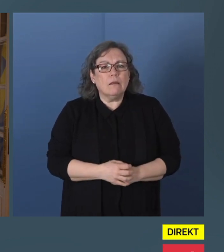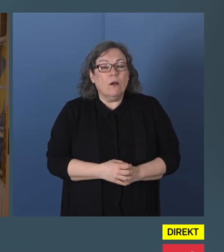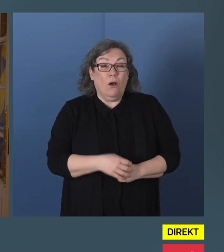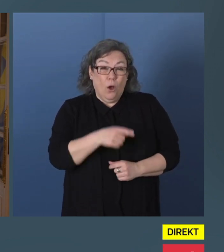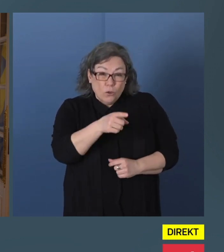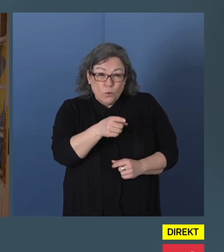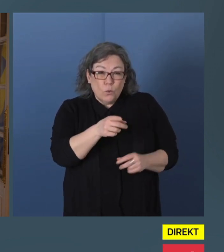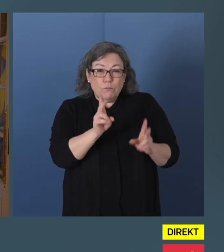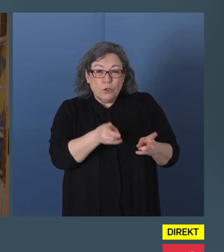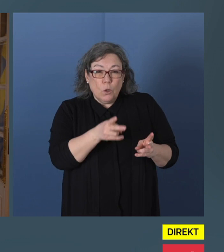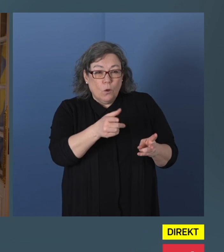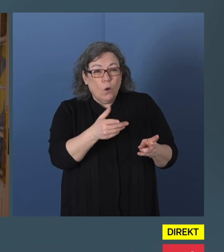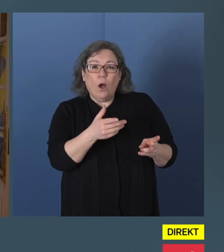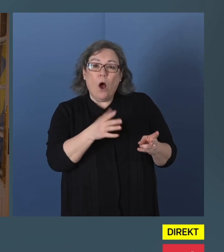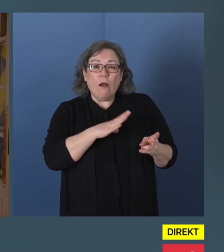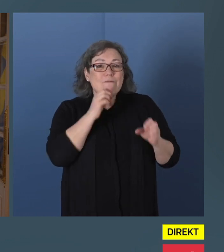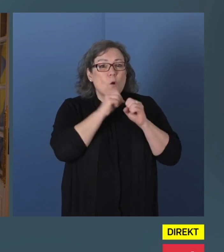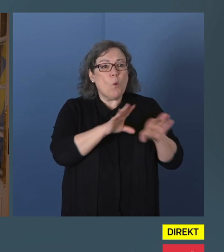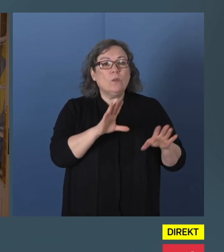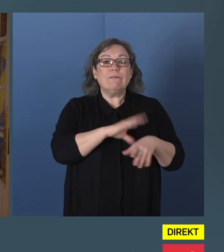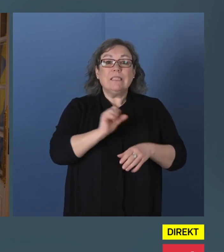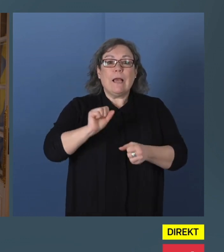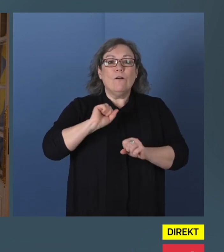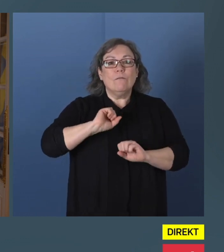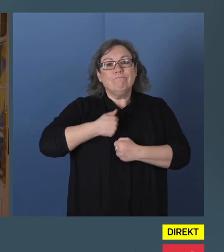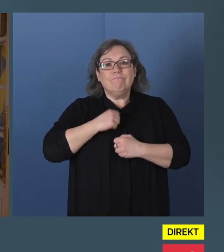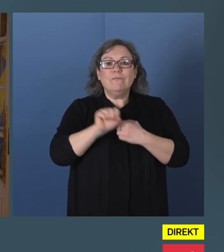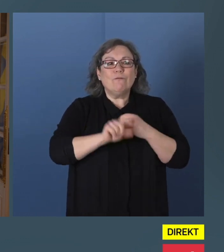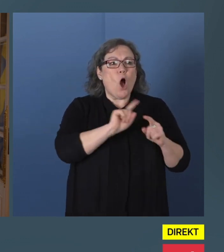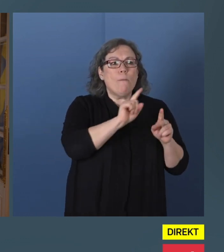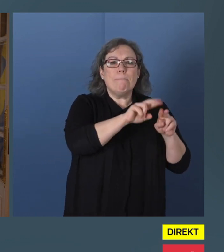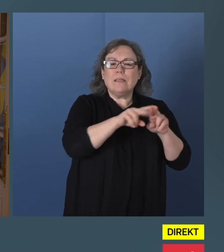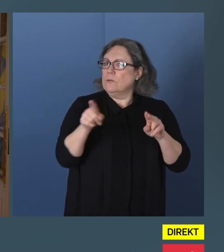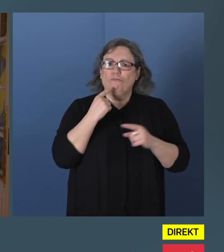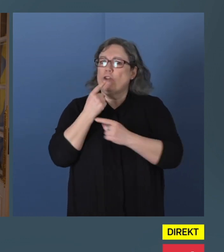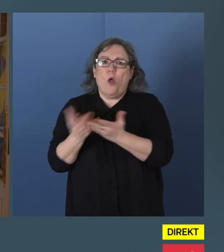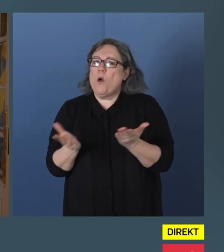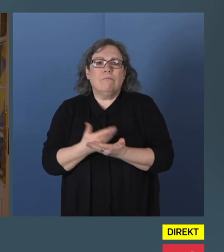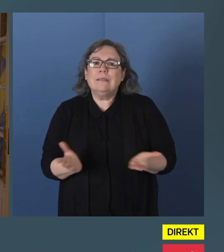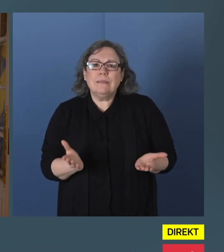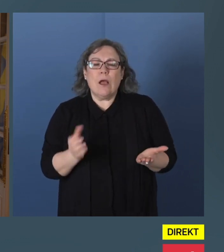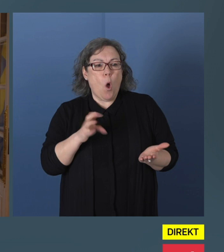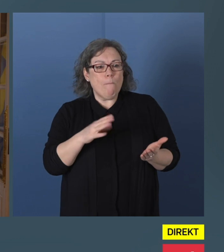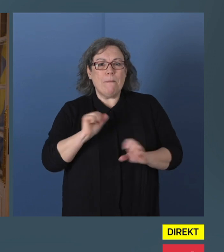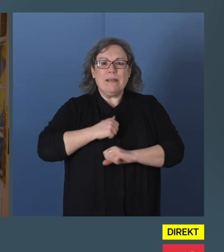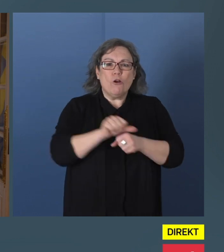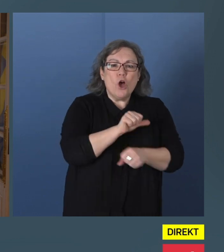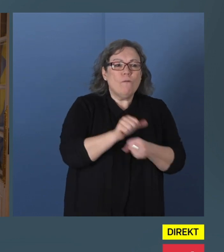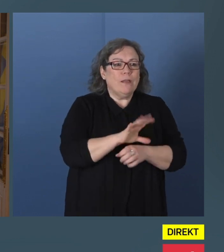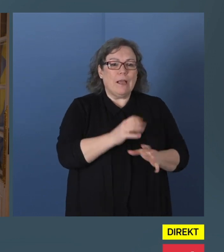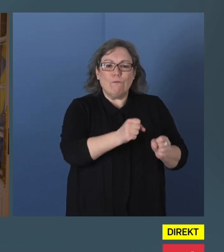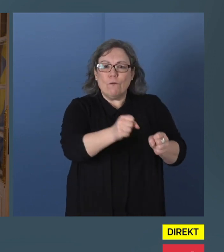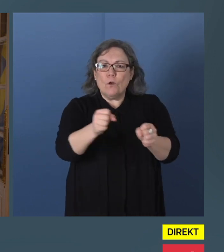inte information om Sveriges försvar. Varje enskild uppgift om övningar och förflyttningar är pusselbitar